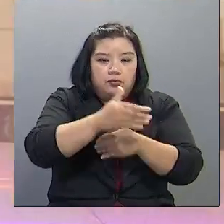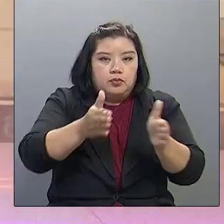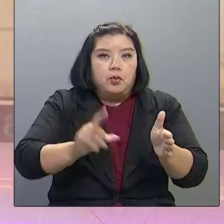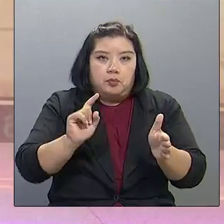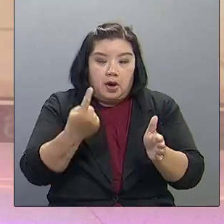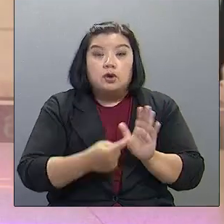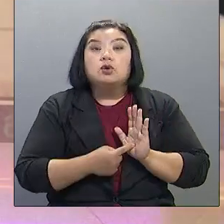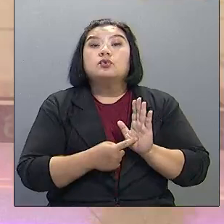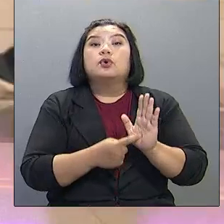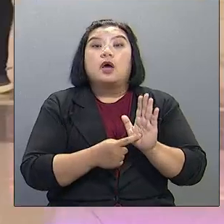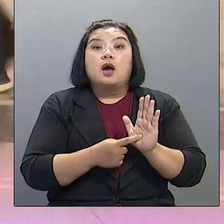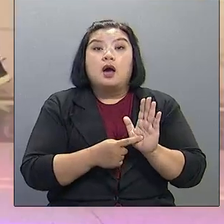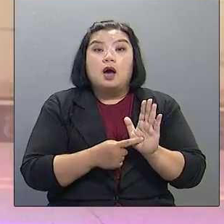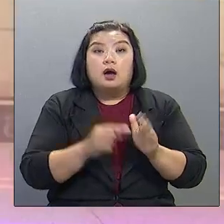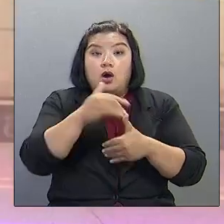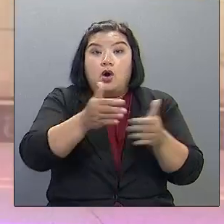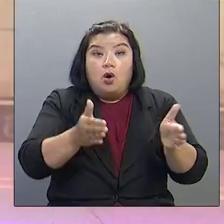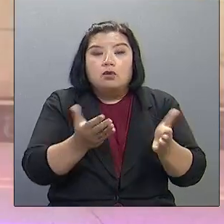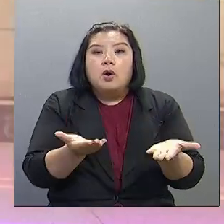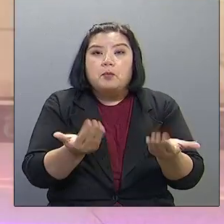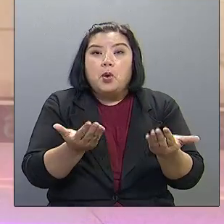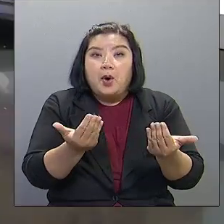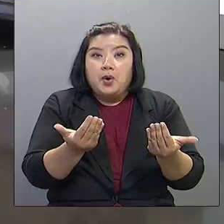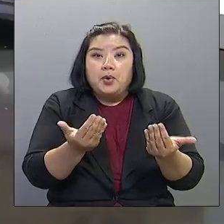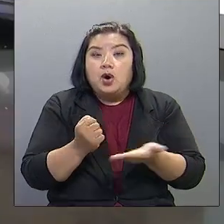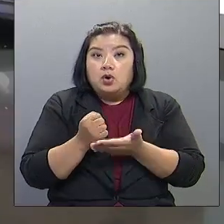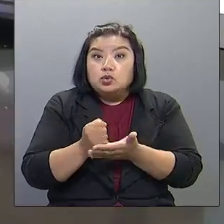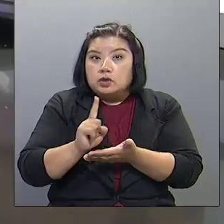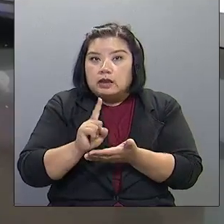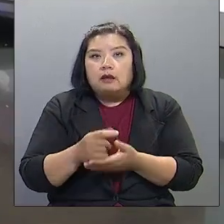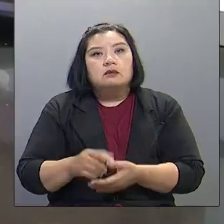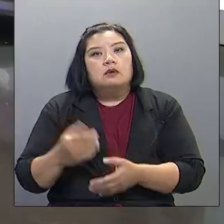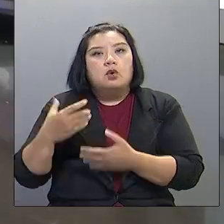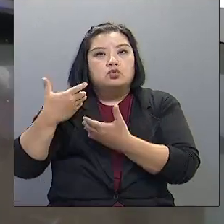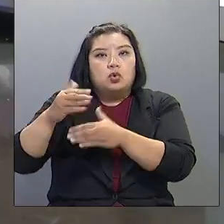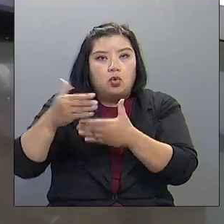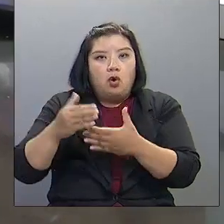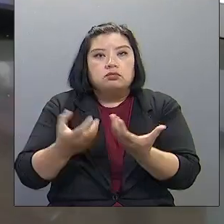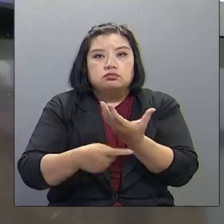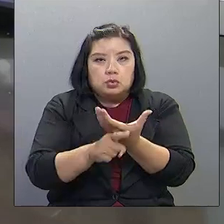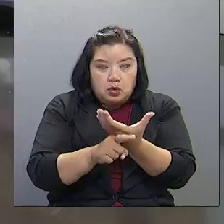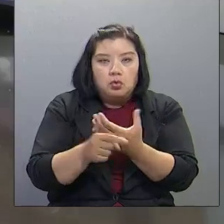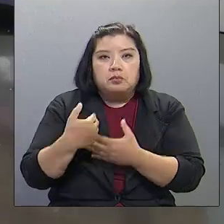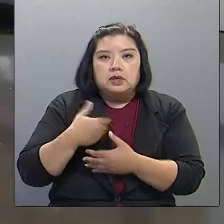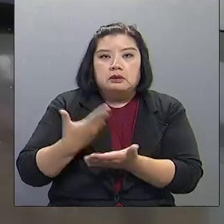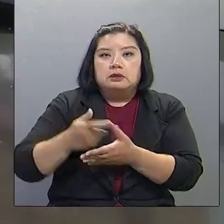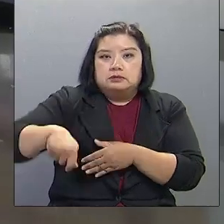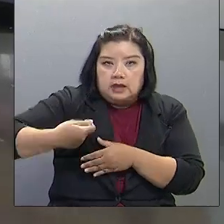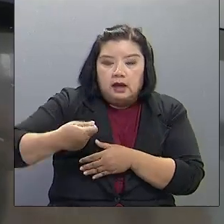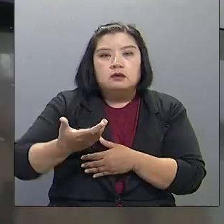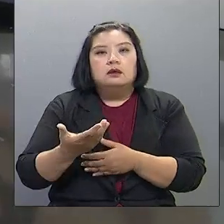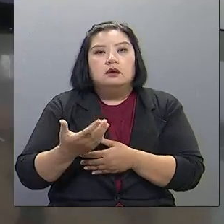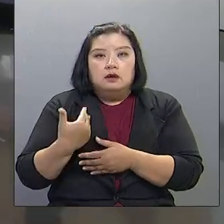ย่างเช่นการทำให้บรรจุภัณฑ์มีขนาดที่เบาขึ้นนะคะเพื่อจะประหยัดเรื่องของต้นทุนค่าขนส่งหรือว่าการทำให้บรรจุภัณฑ์ค่ะเป็นมากกว่